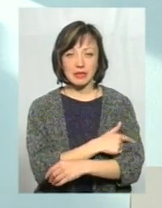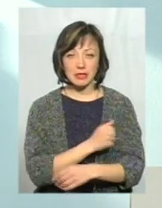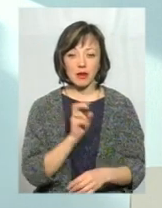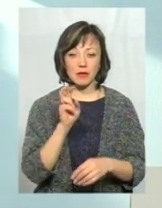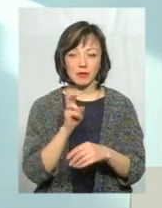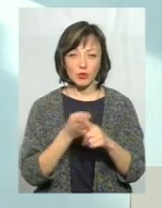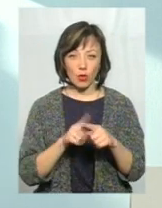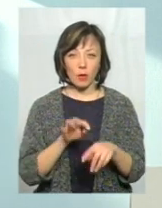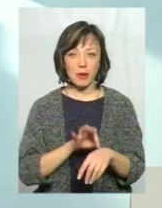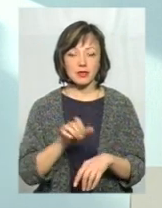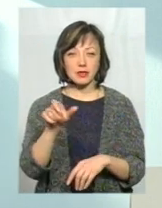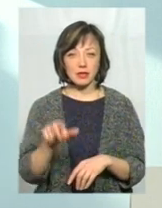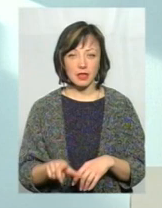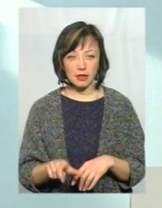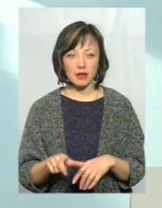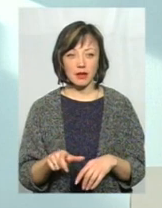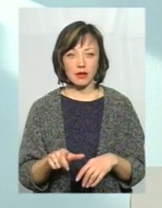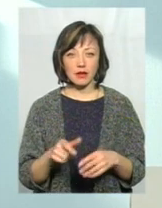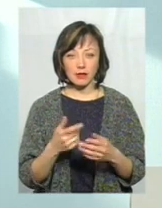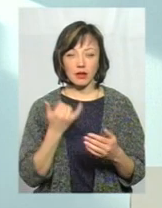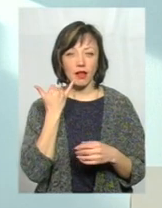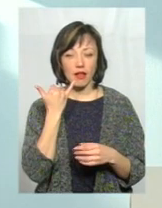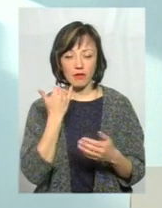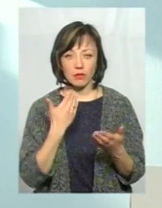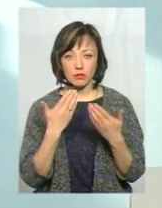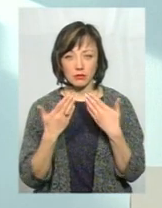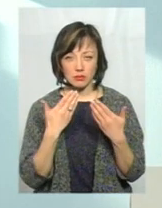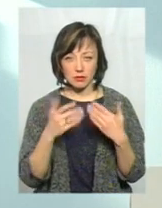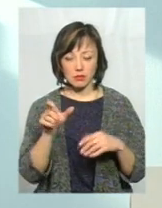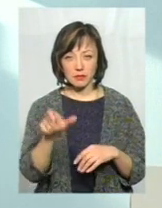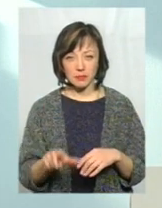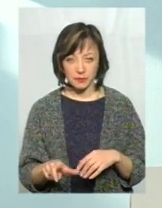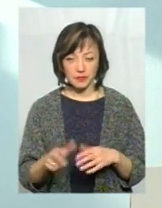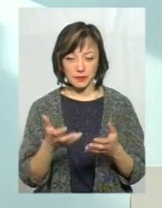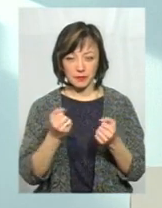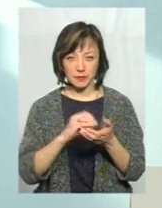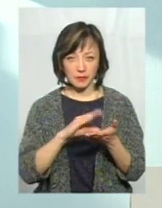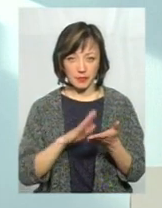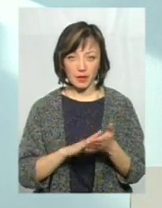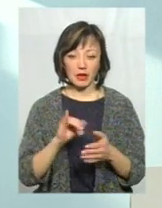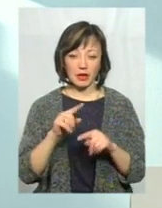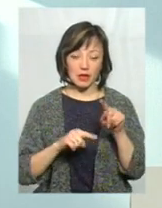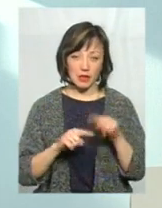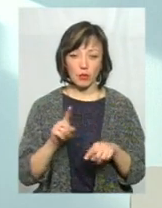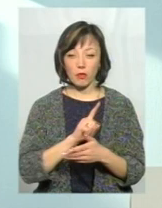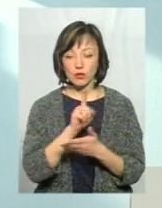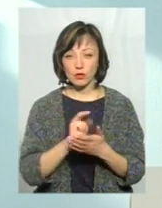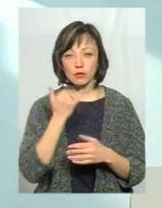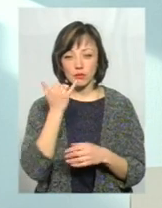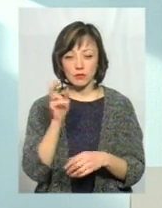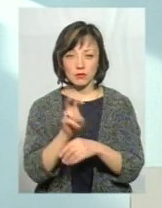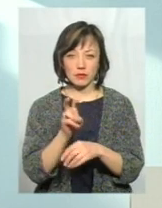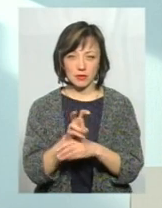в того пацієнта, адже ми беремо контактні телефони особи або її рідних і обов'язково